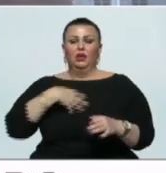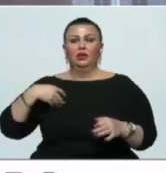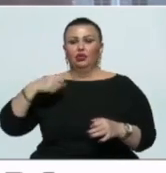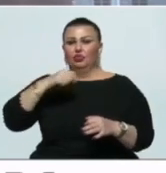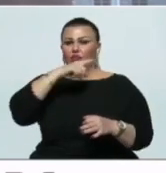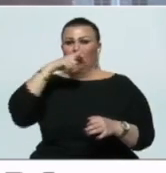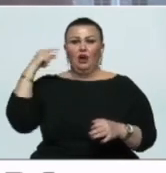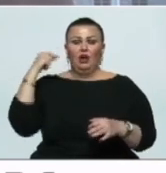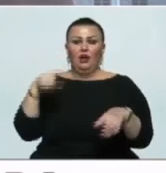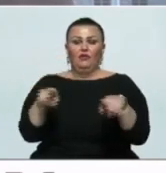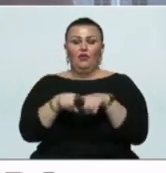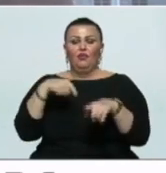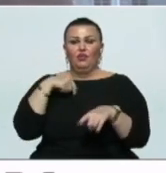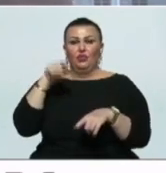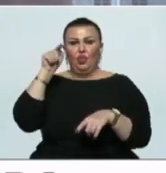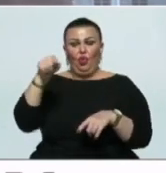biz oradayız.